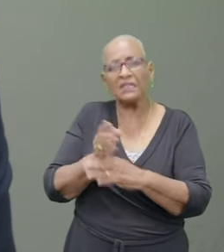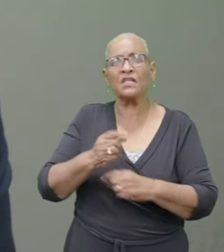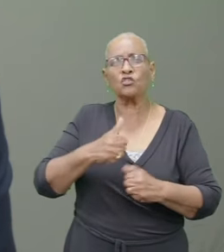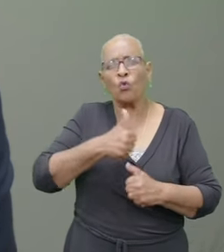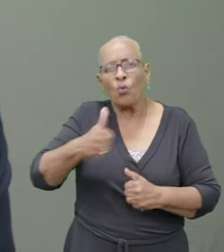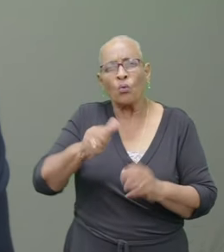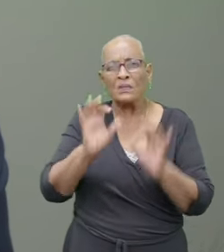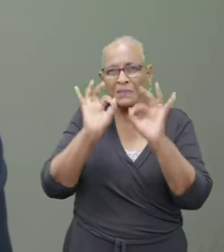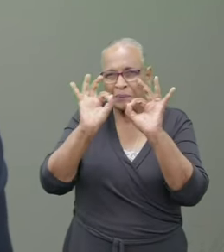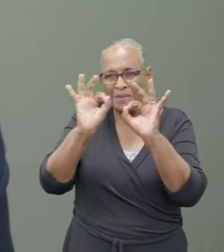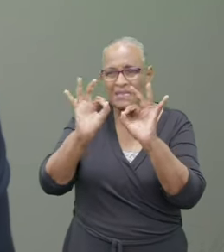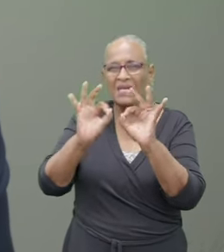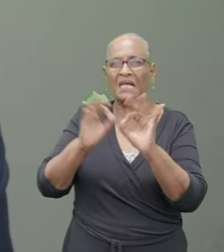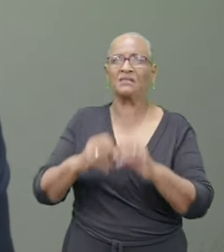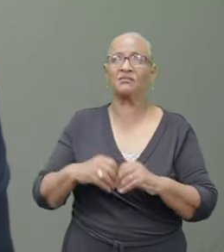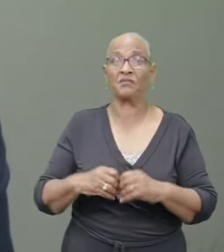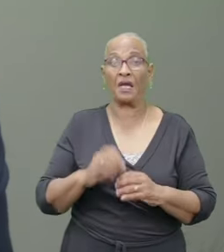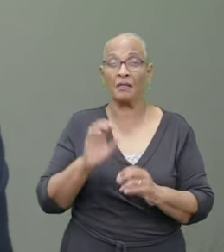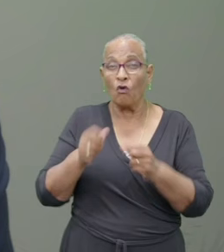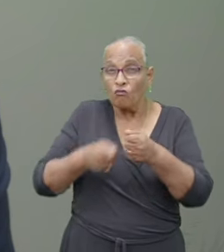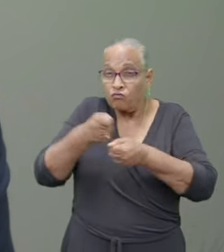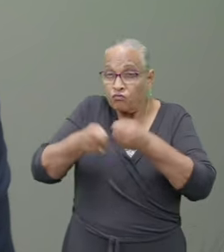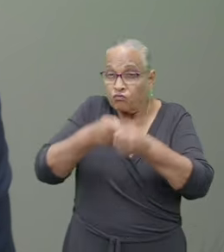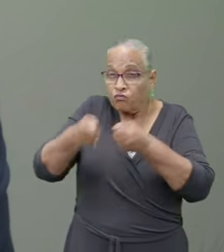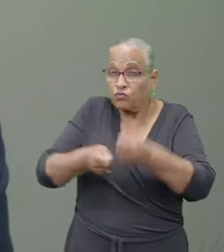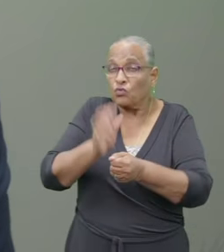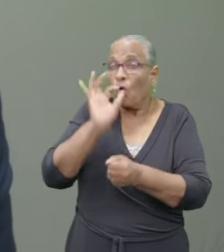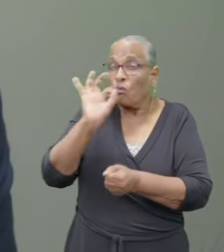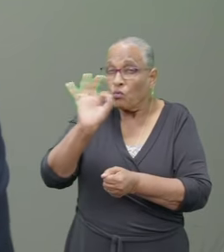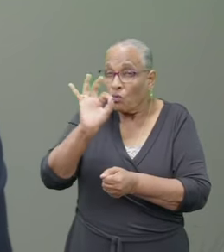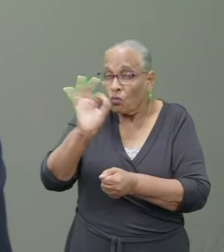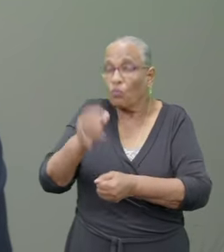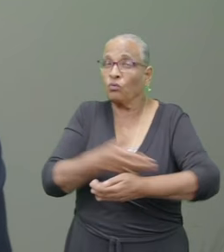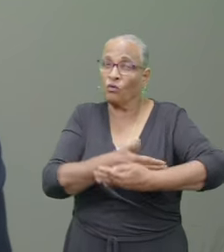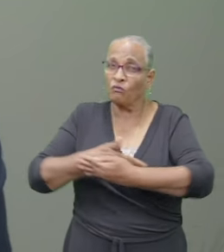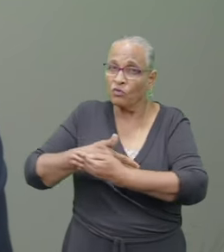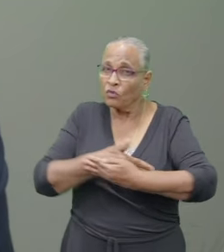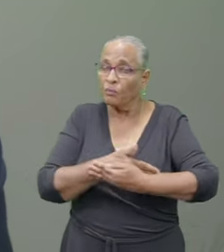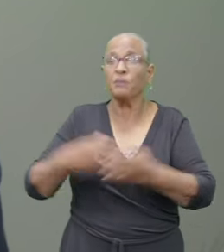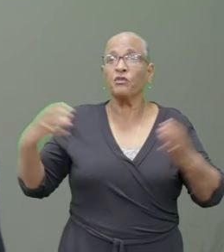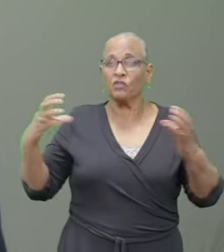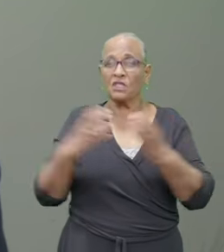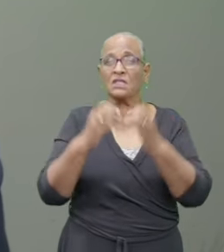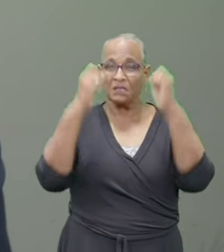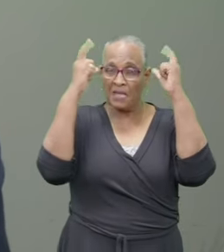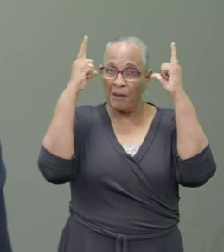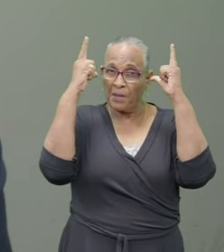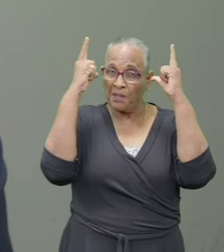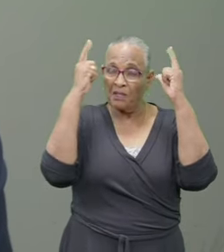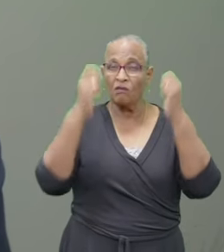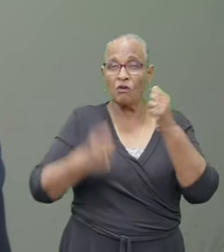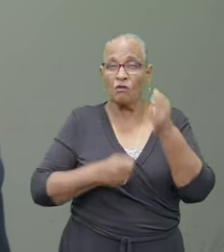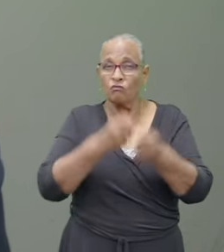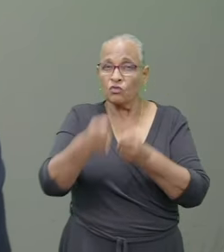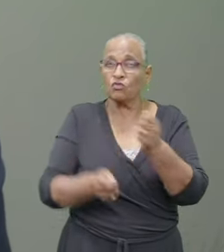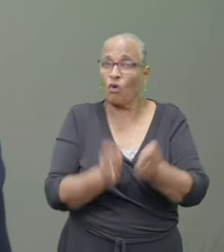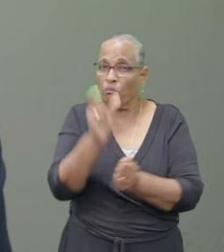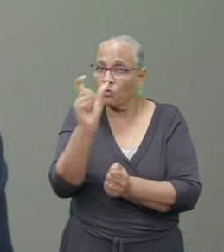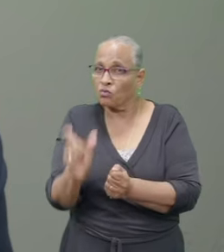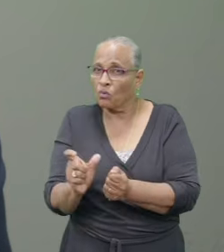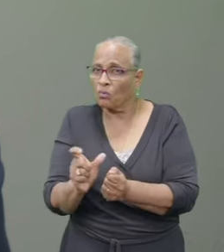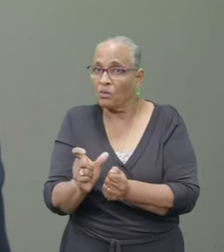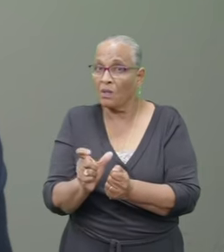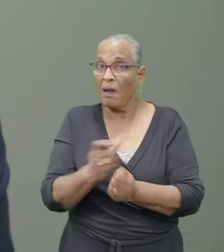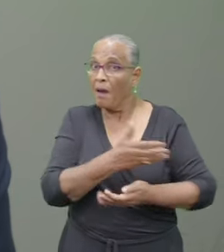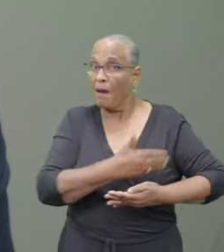supergespecialiseerde afdeling die topklinische zorg biedt aan een segment van de samenleving, van de zorgvragers, in dit geval onze